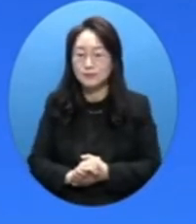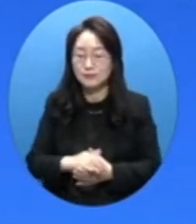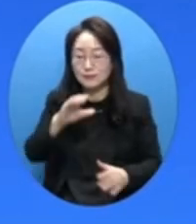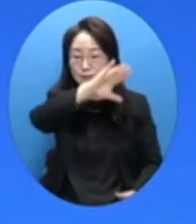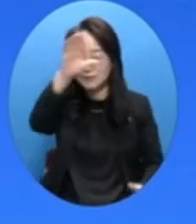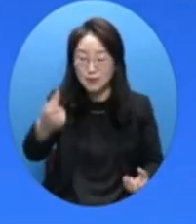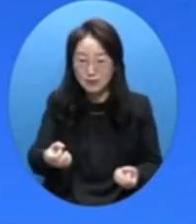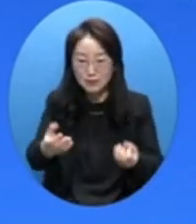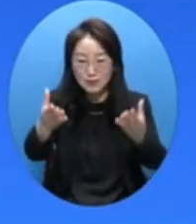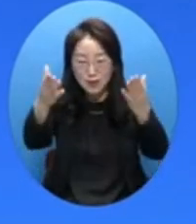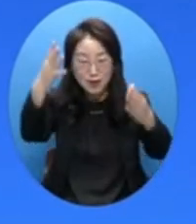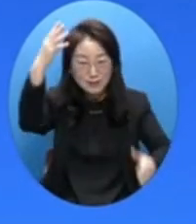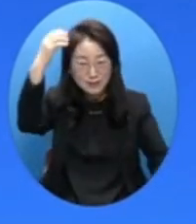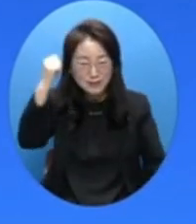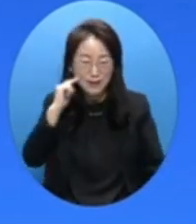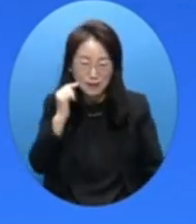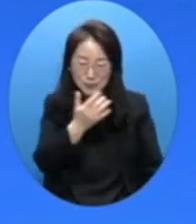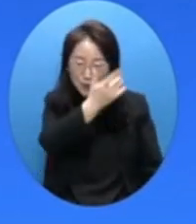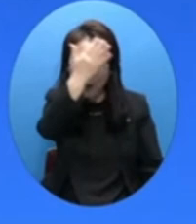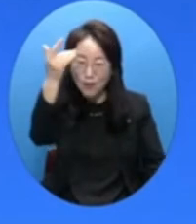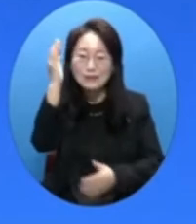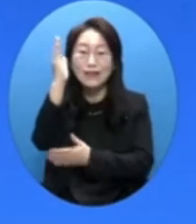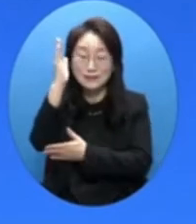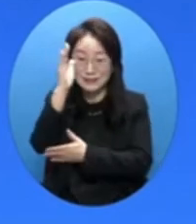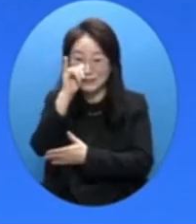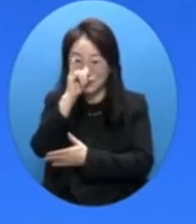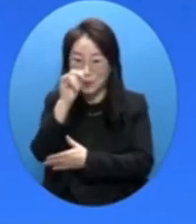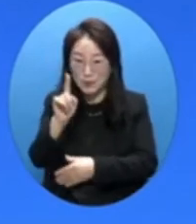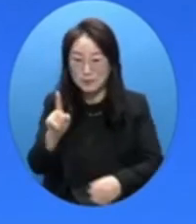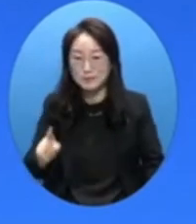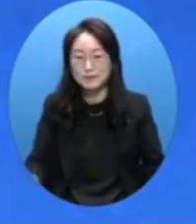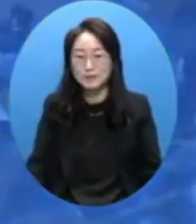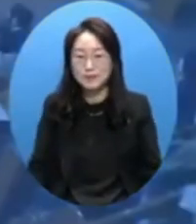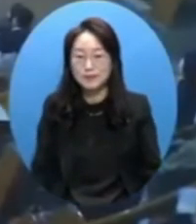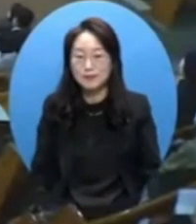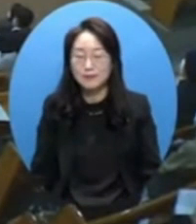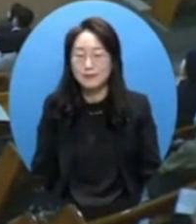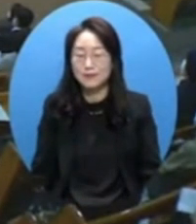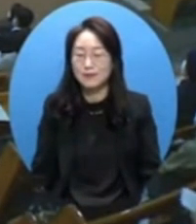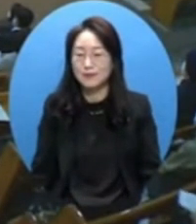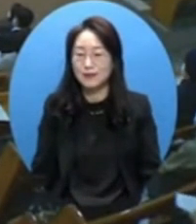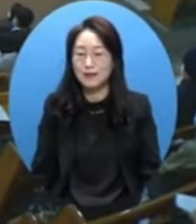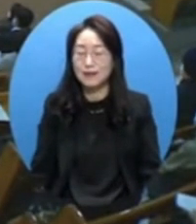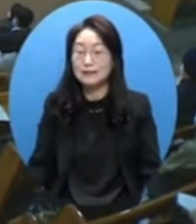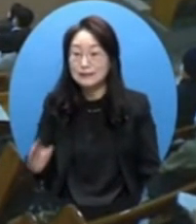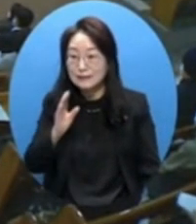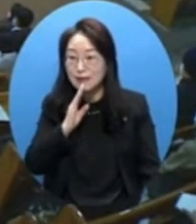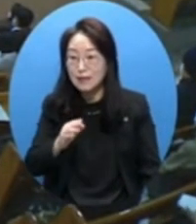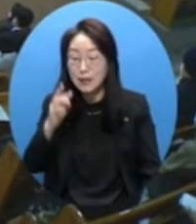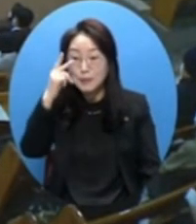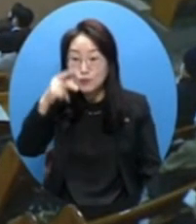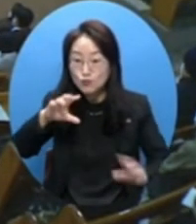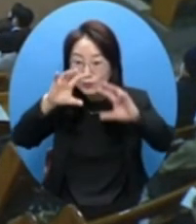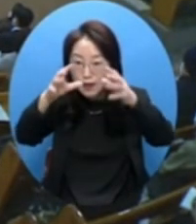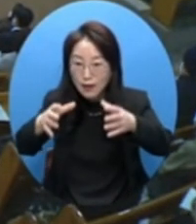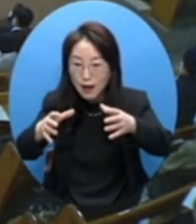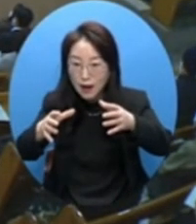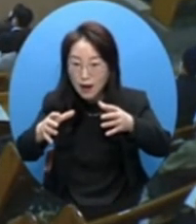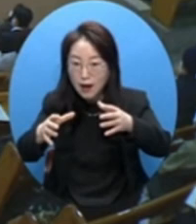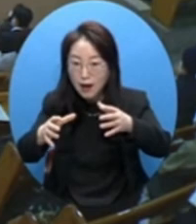성탄절이면 기억되는 아름다운 이야기가 있습니다 이것은 실제로 미국에서 일어났던